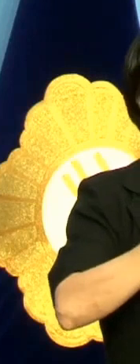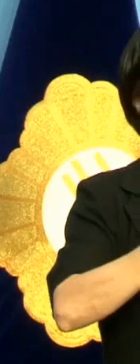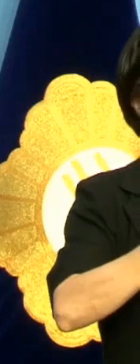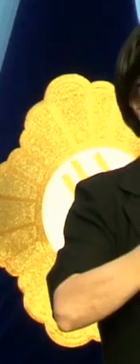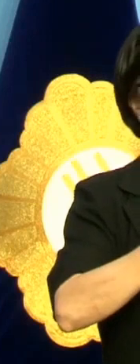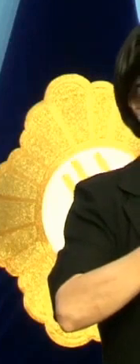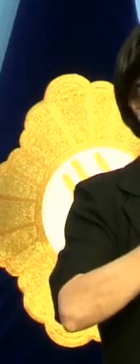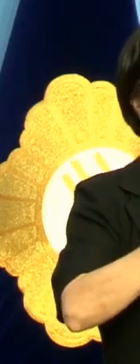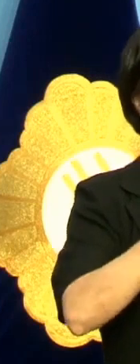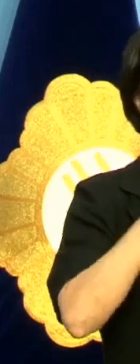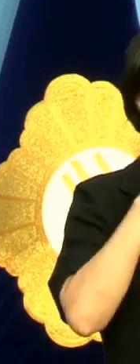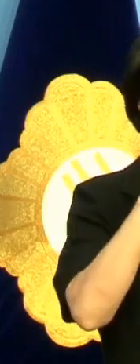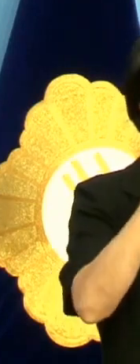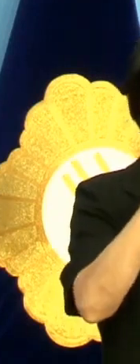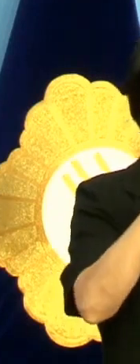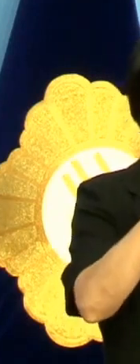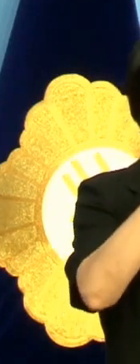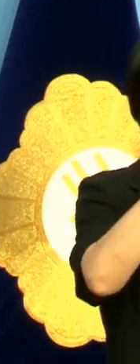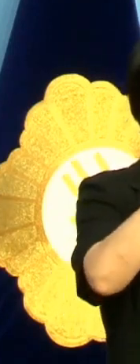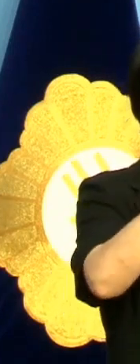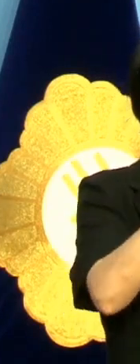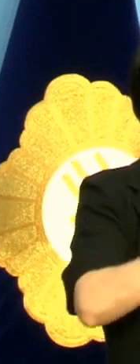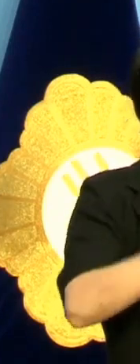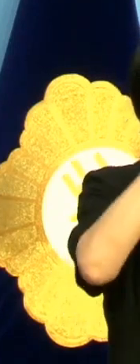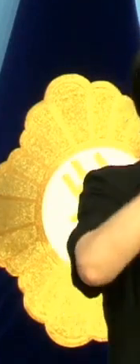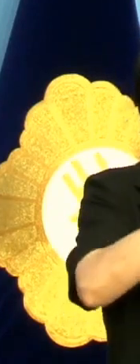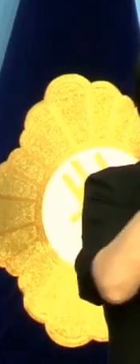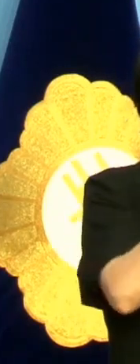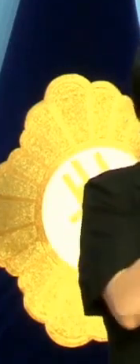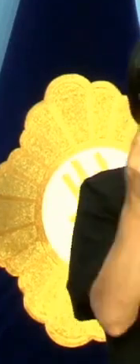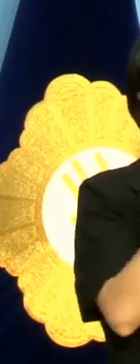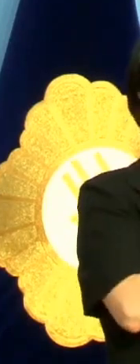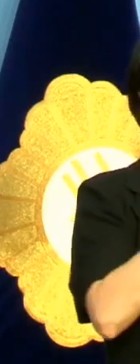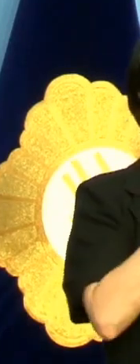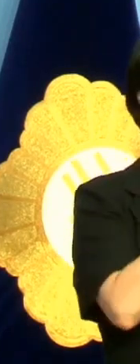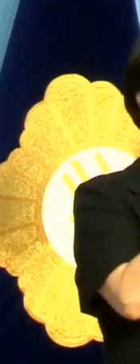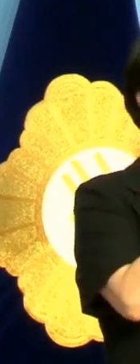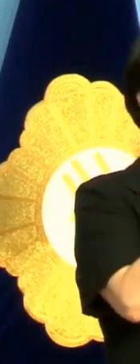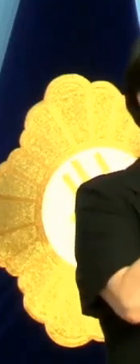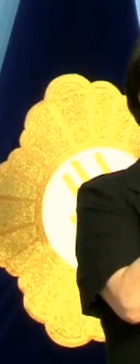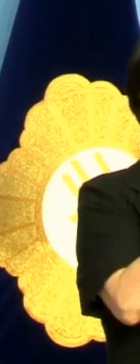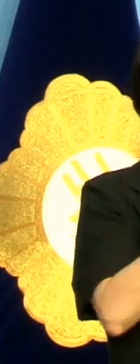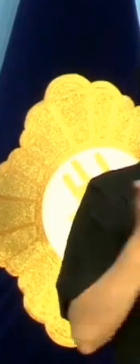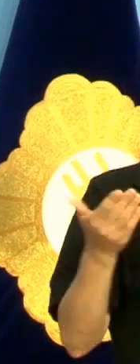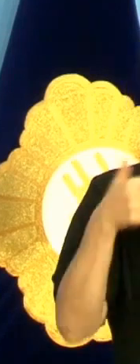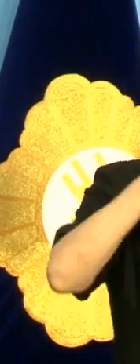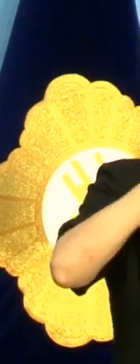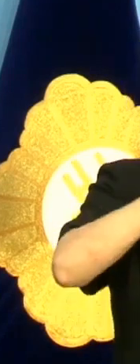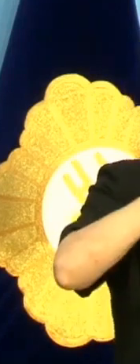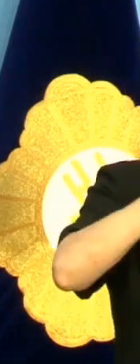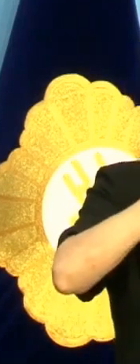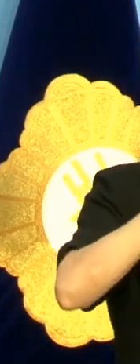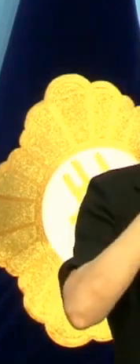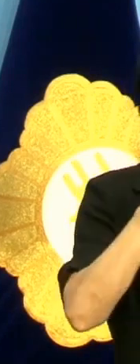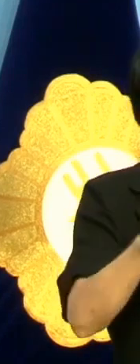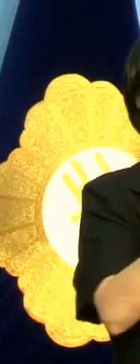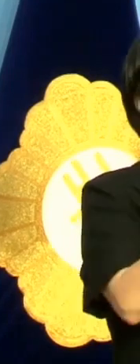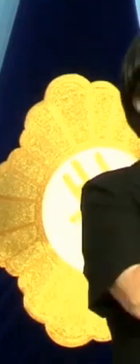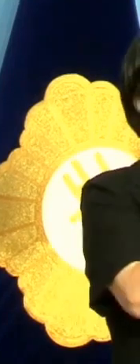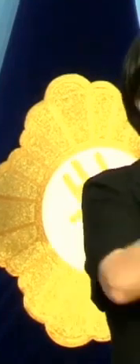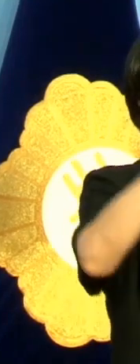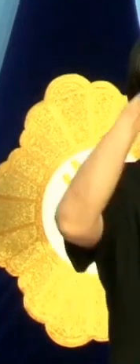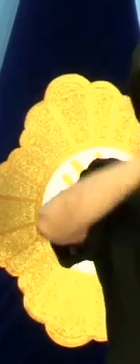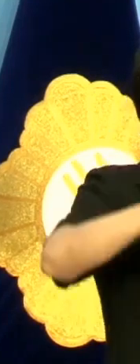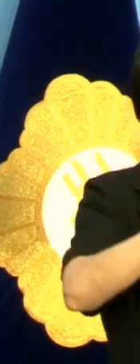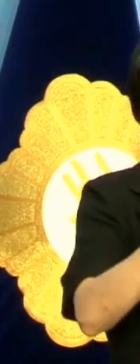하는 공직선거법 개정안을 딸이 합니다 김진의 의 현 측은 현행법은 락 썬